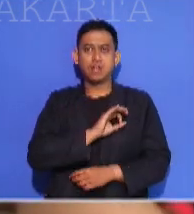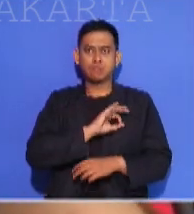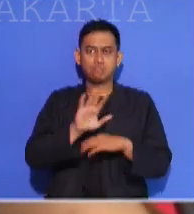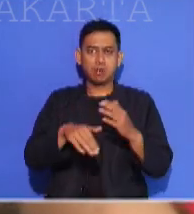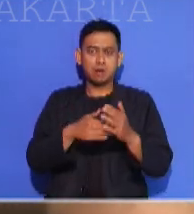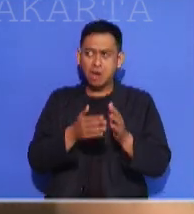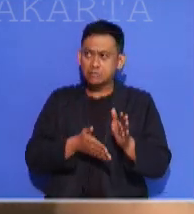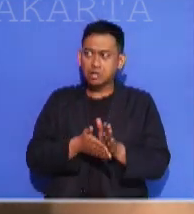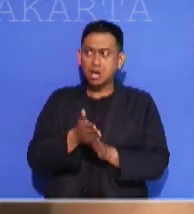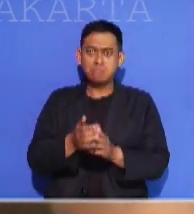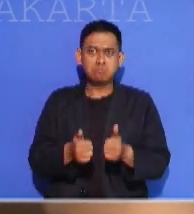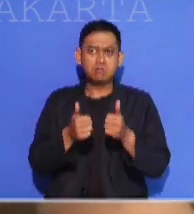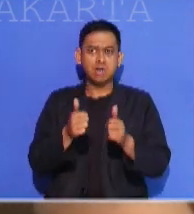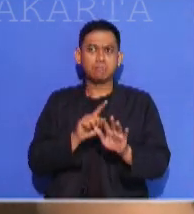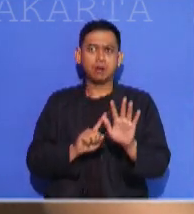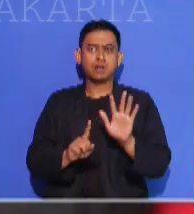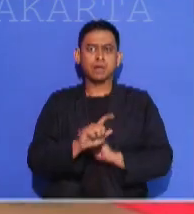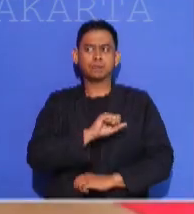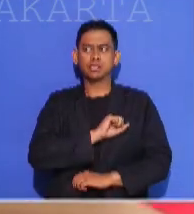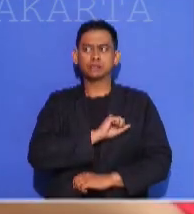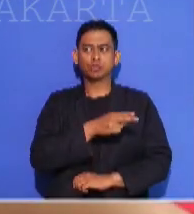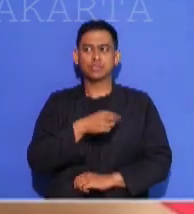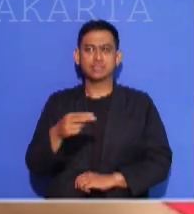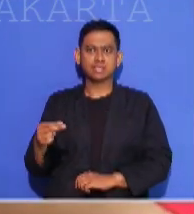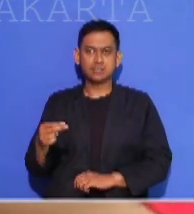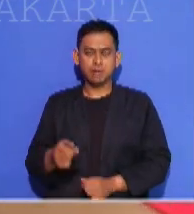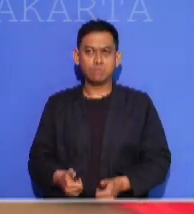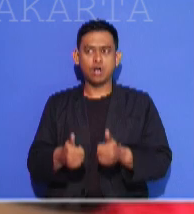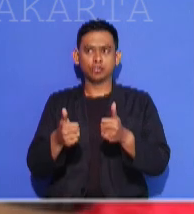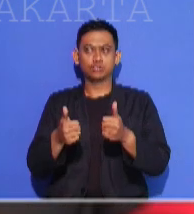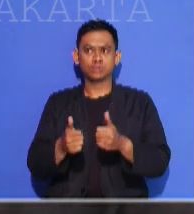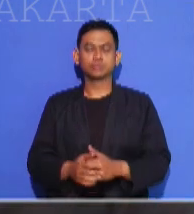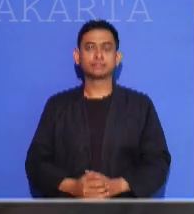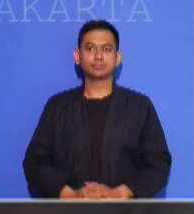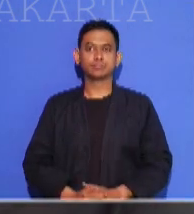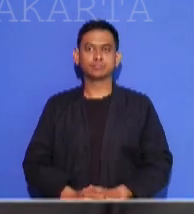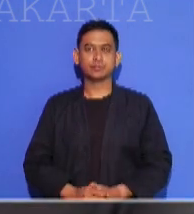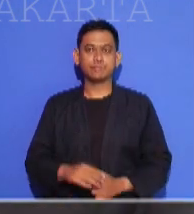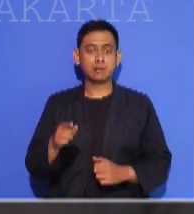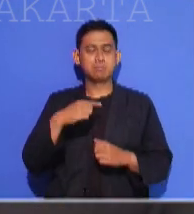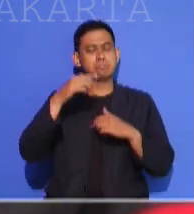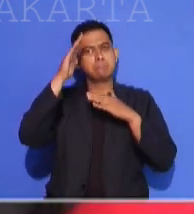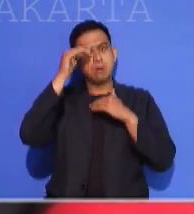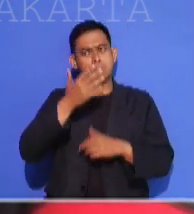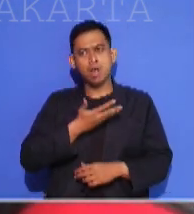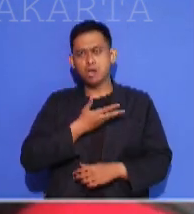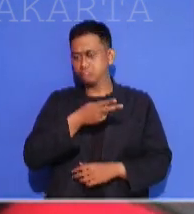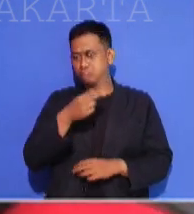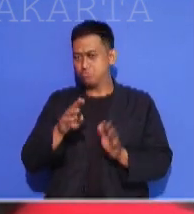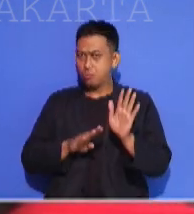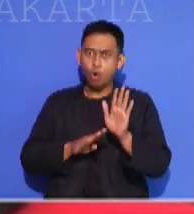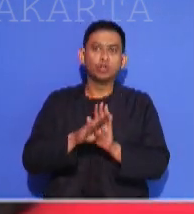memimpin bangsa Indonesia 5 tahun ke depan harapannya Indonesia semakin maju